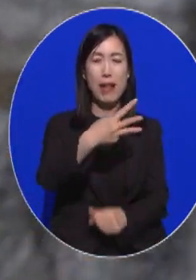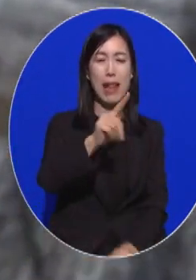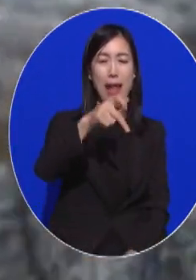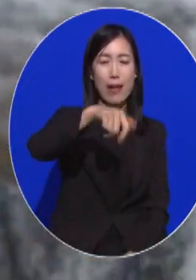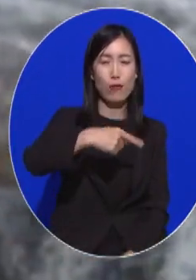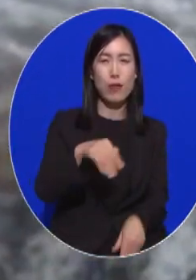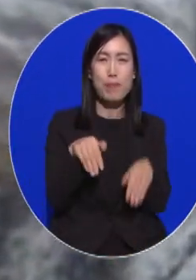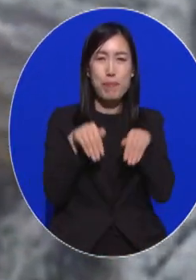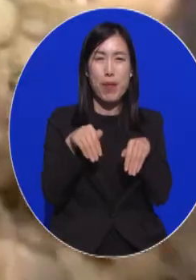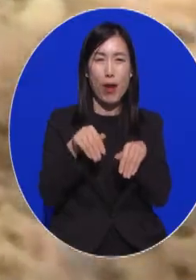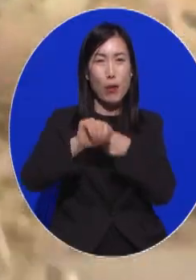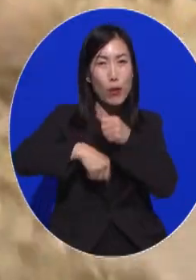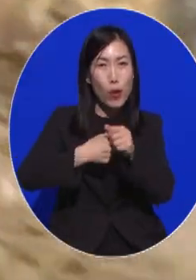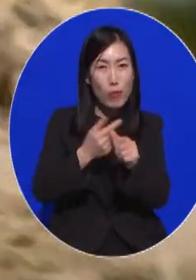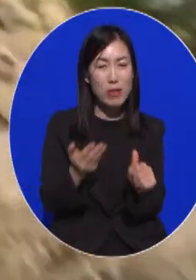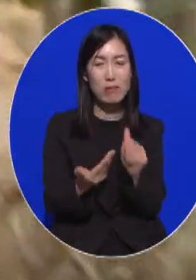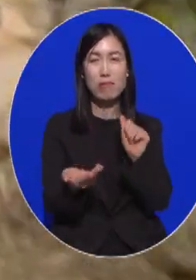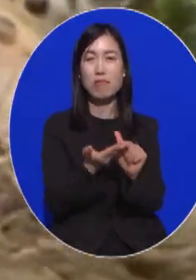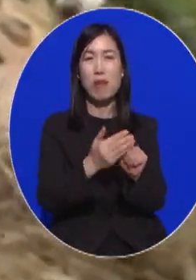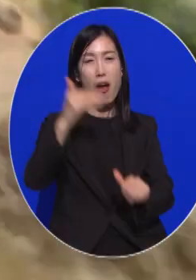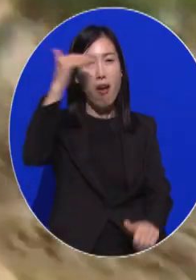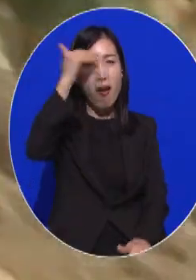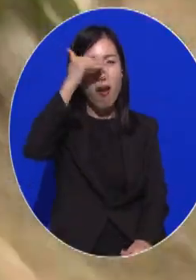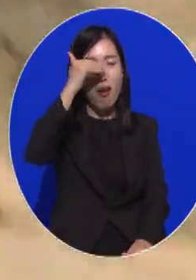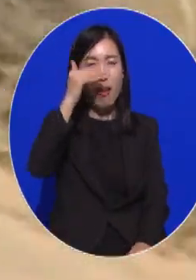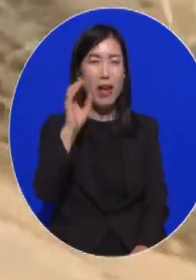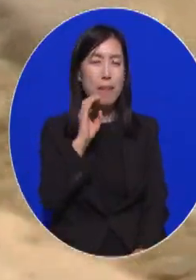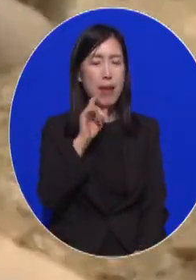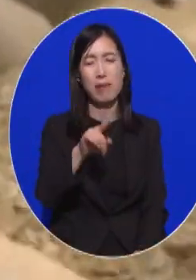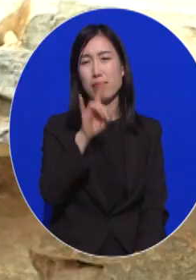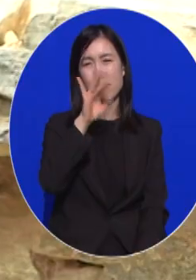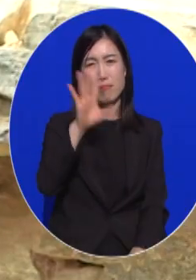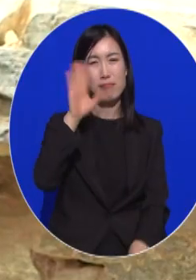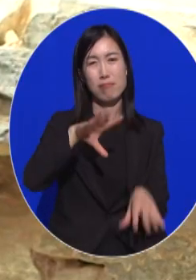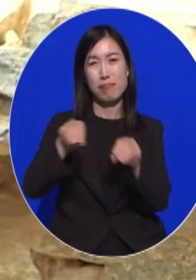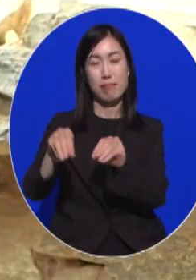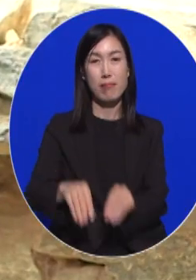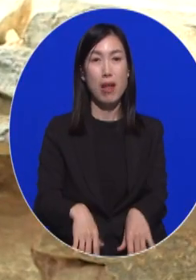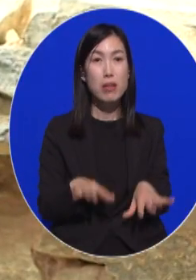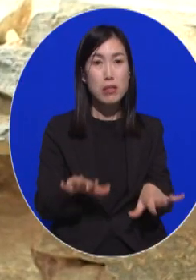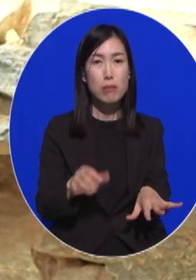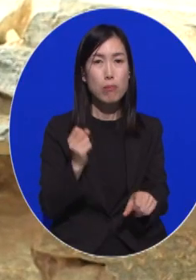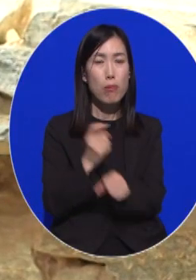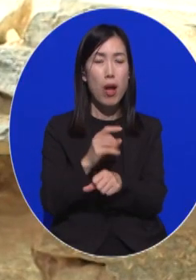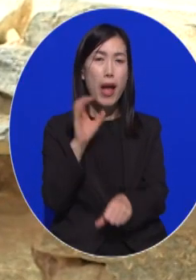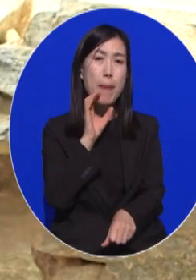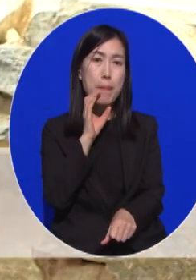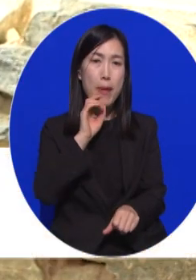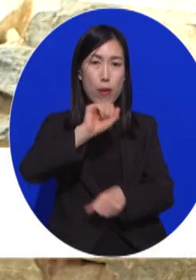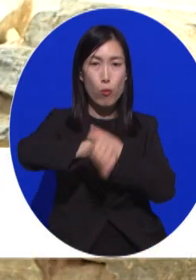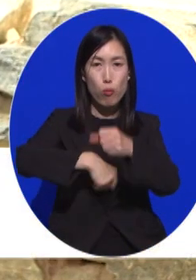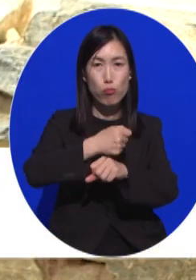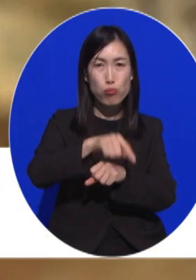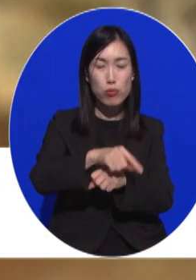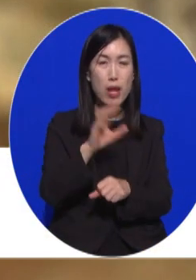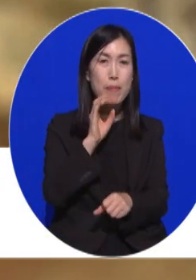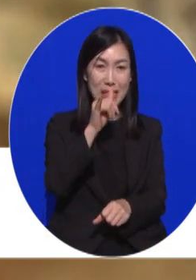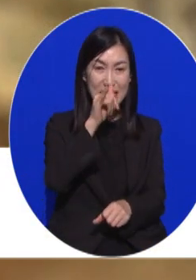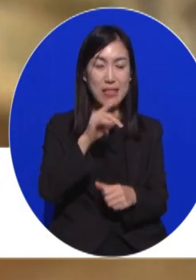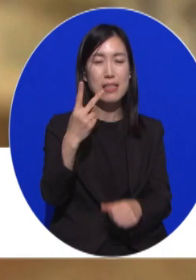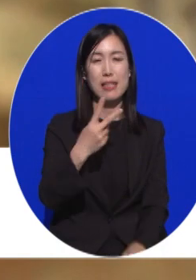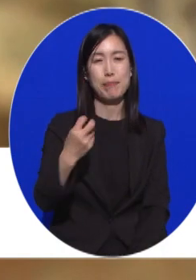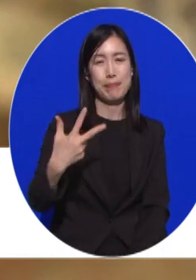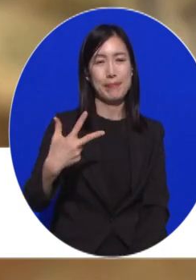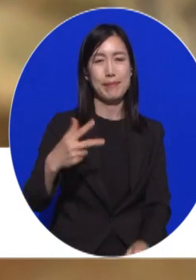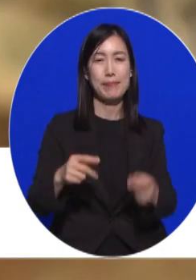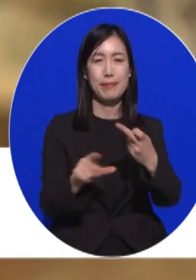미역색 같은 야생동물을 전시하는 행위도 제한됩니다 기존의 영업하고 있는 야생동물 카페에는 2027년